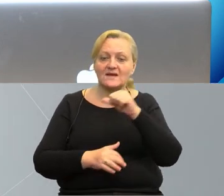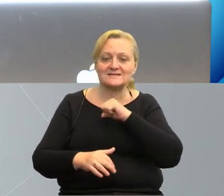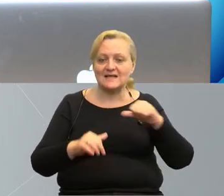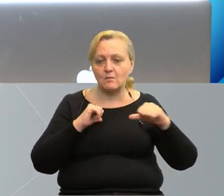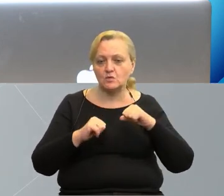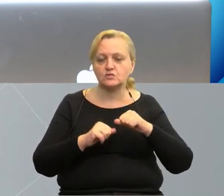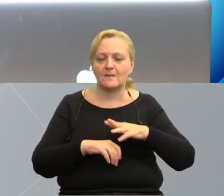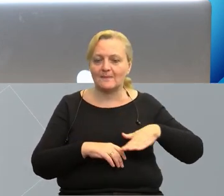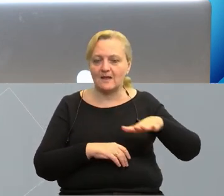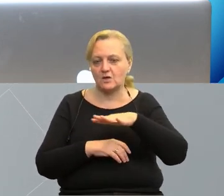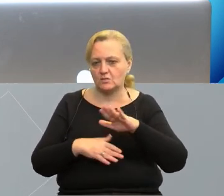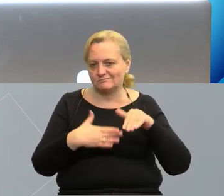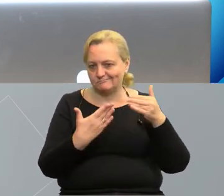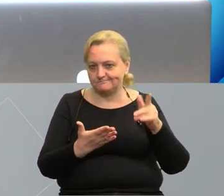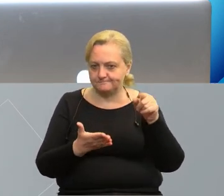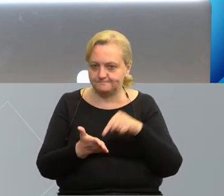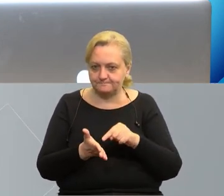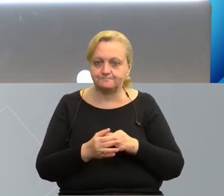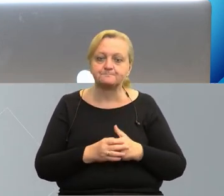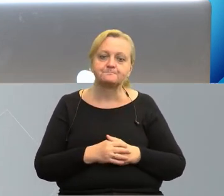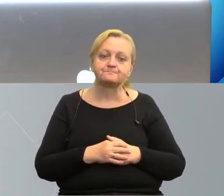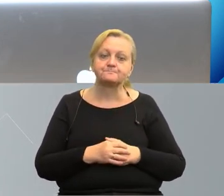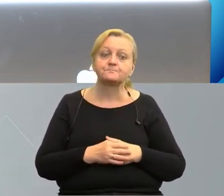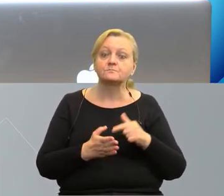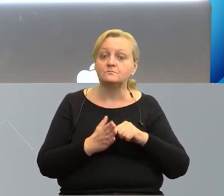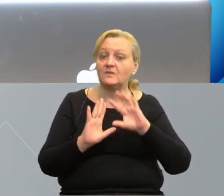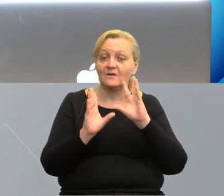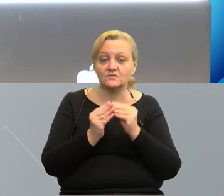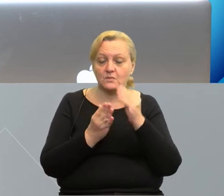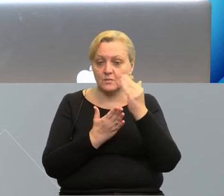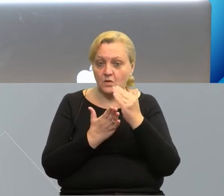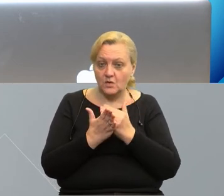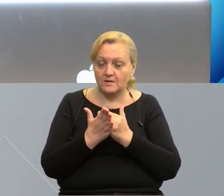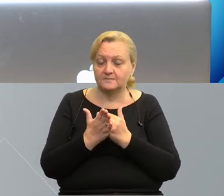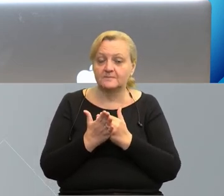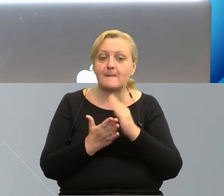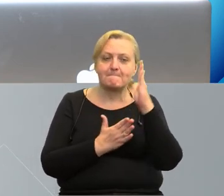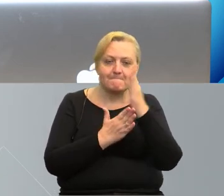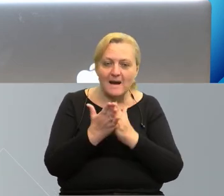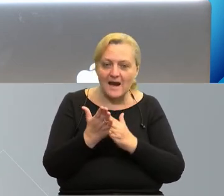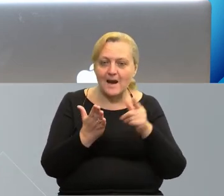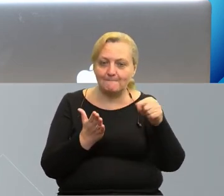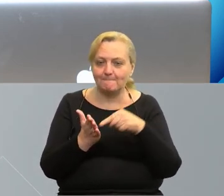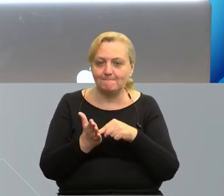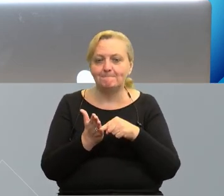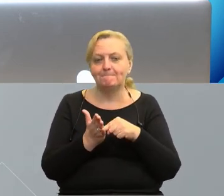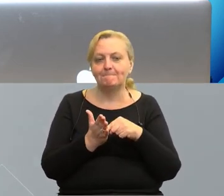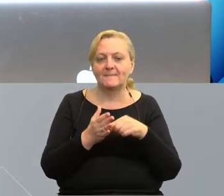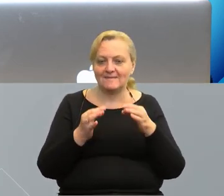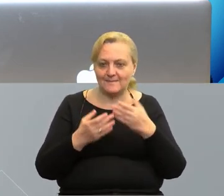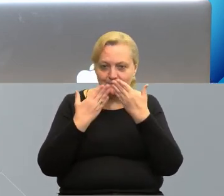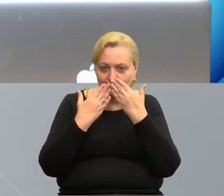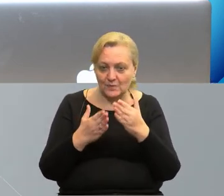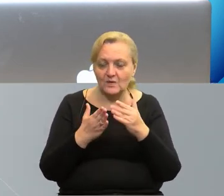samorządu terytorialnego. O tych wszystkich programach i mapkach, które tutaj